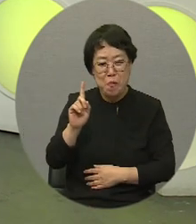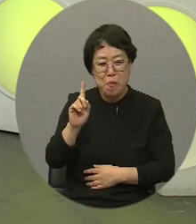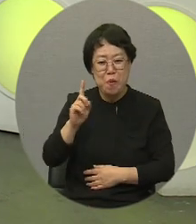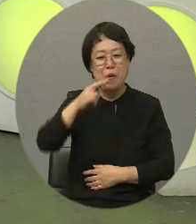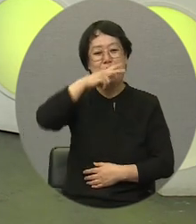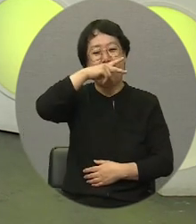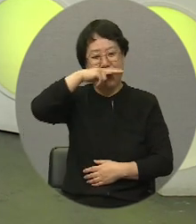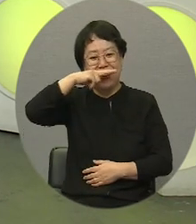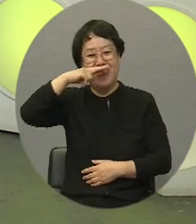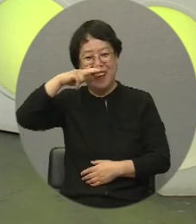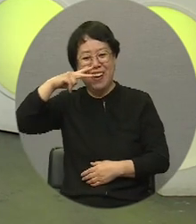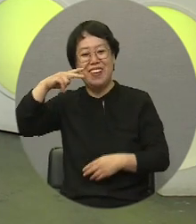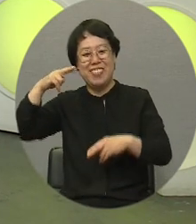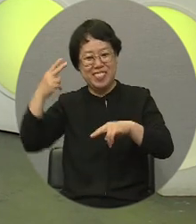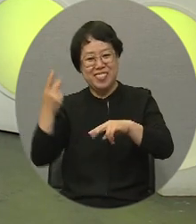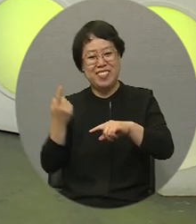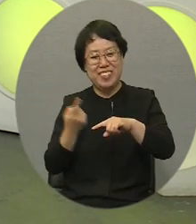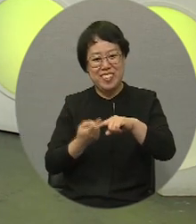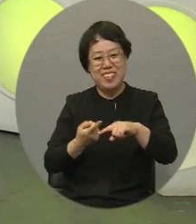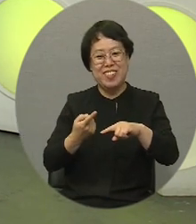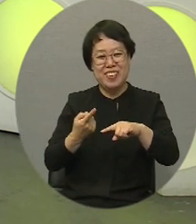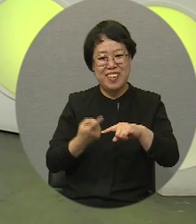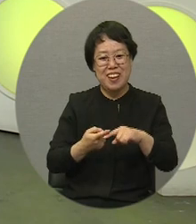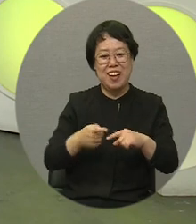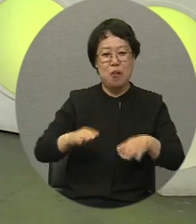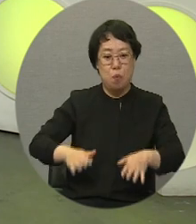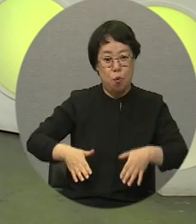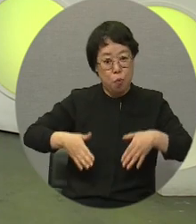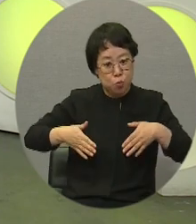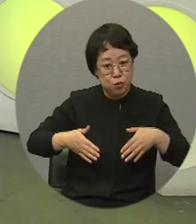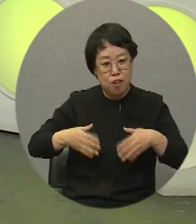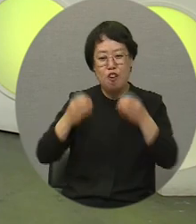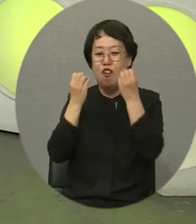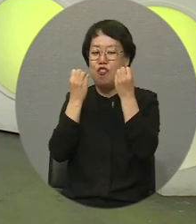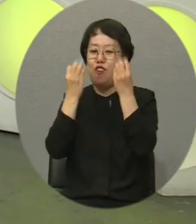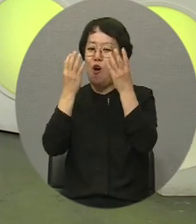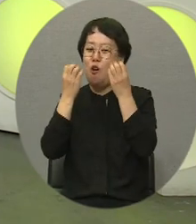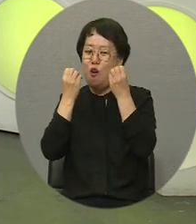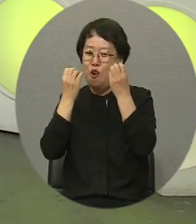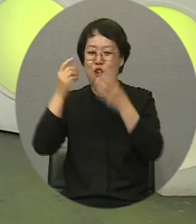향기요 봄은 새나라